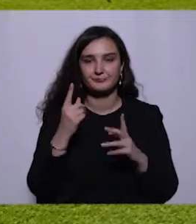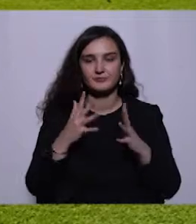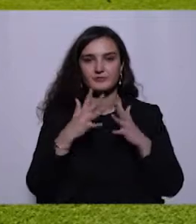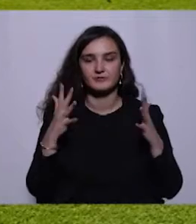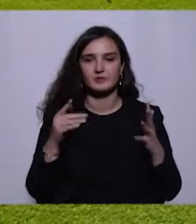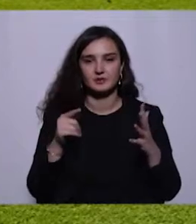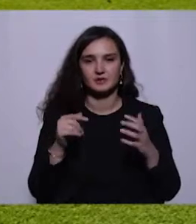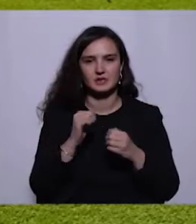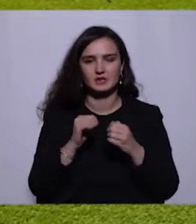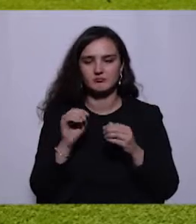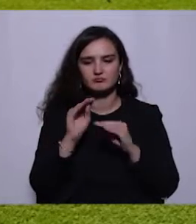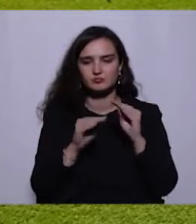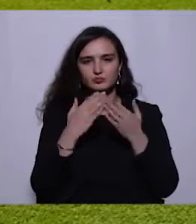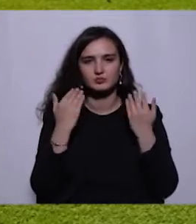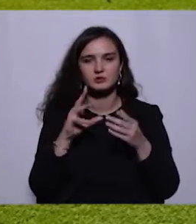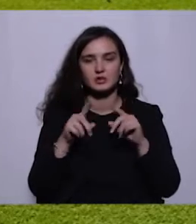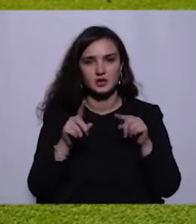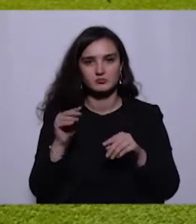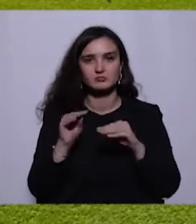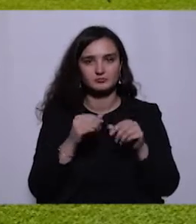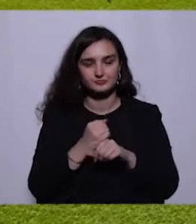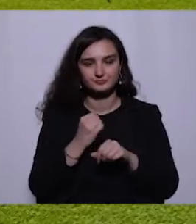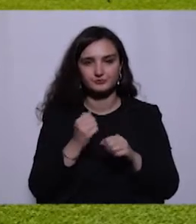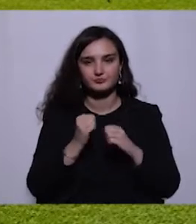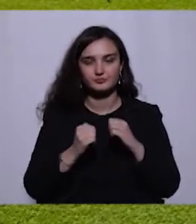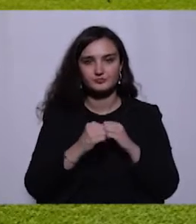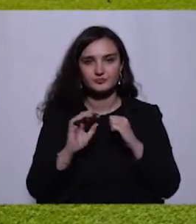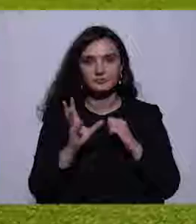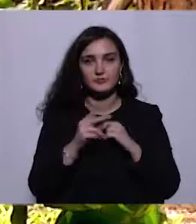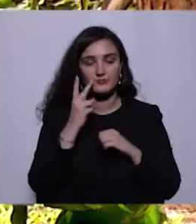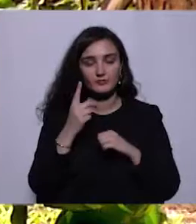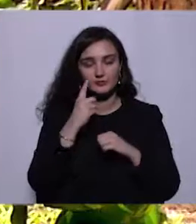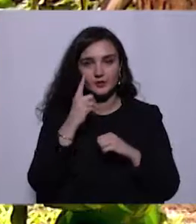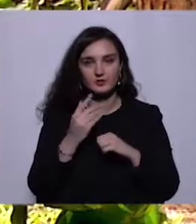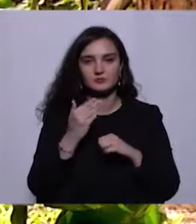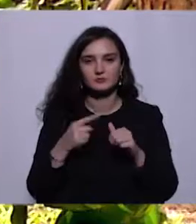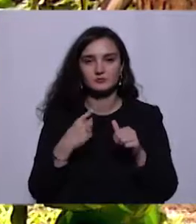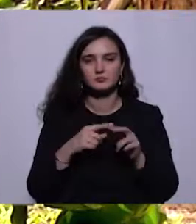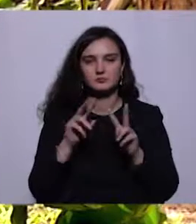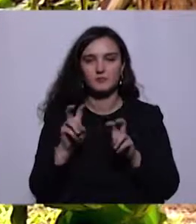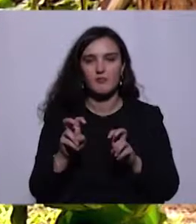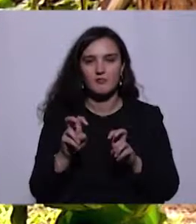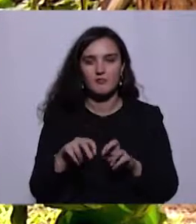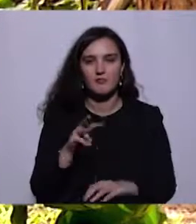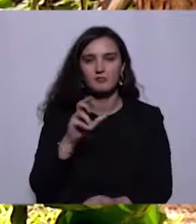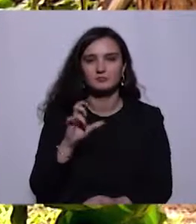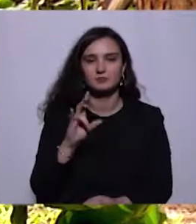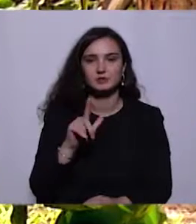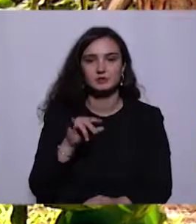დიდი დაუმუშავებელი და ხანდახან დამუშავებული ქვა გვხვდება, მას ეწოდება